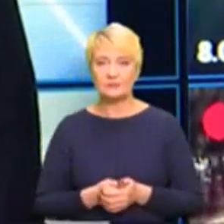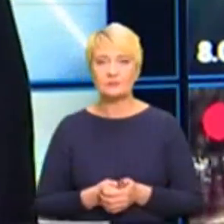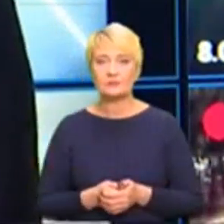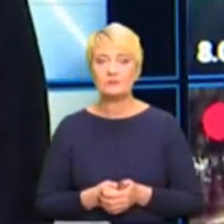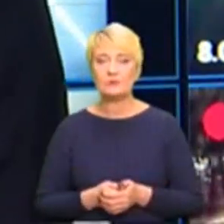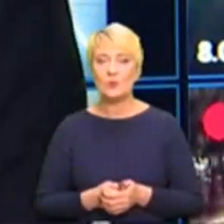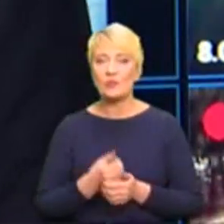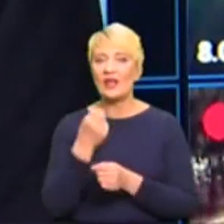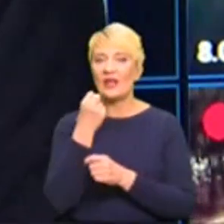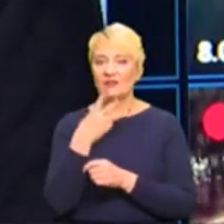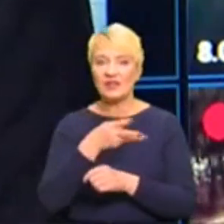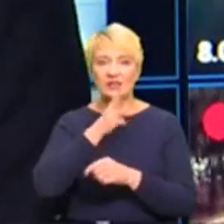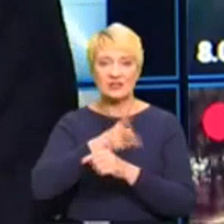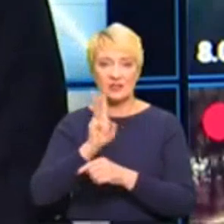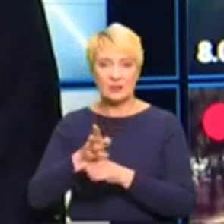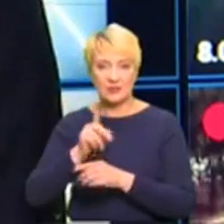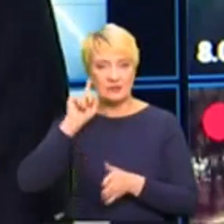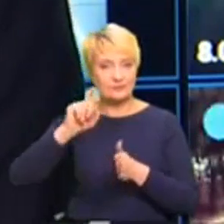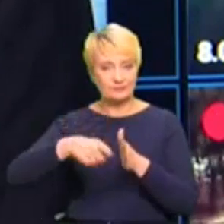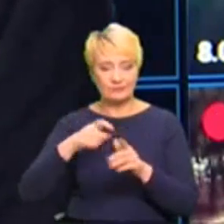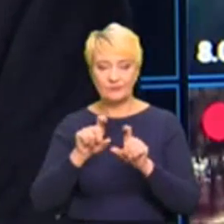12 камер розпізнавання номерних знаків.